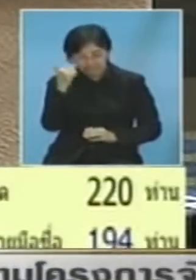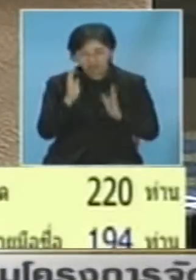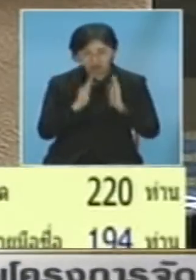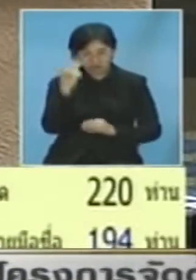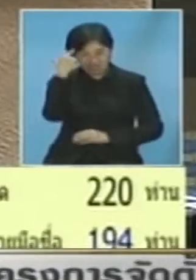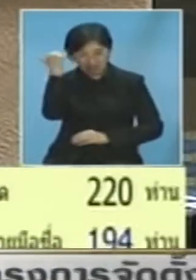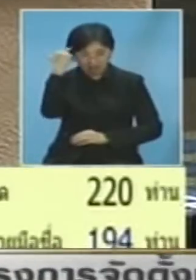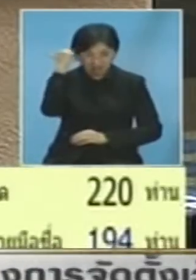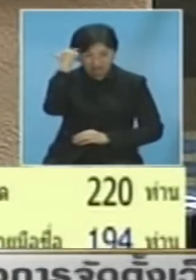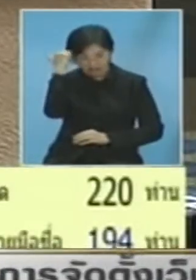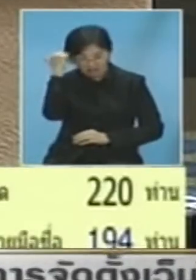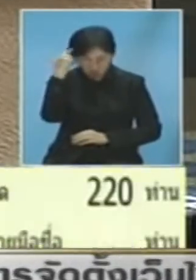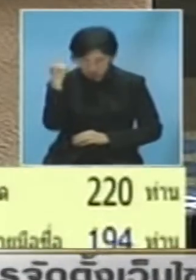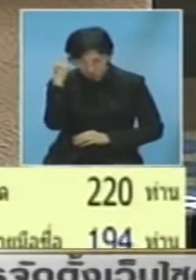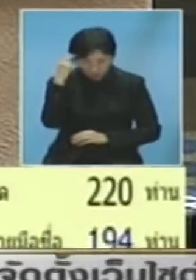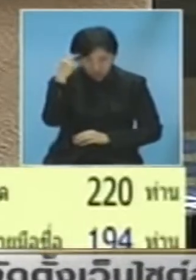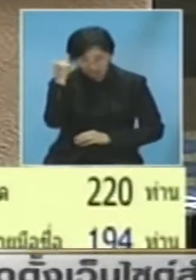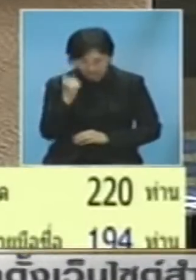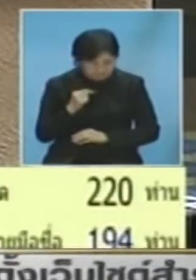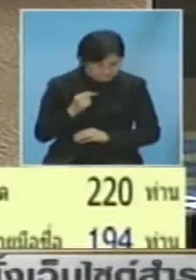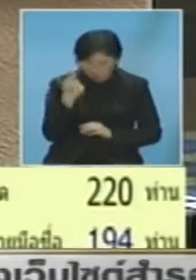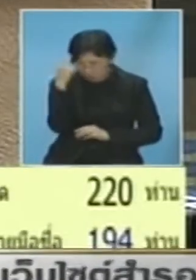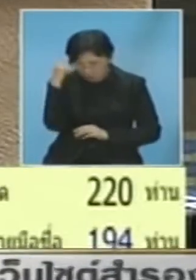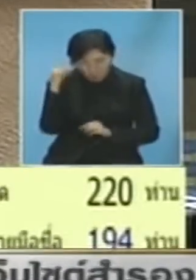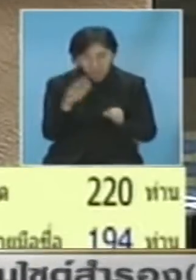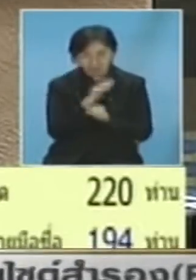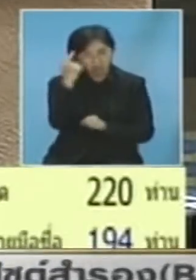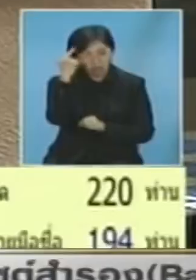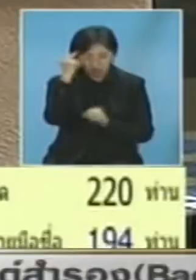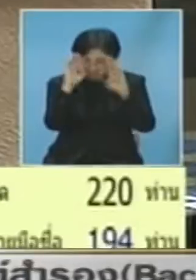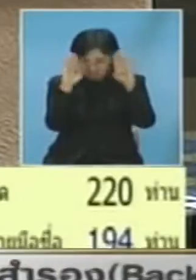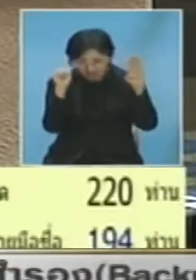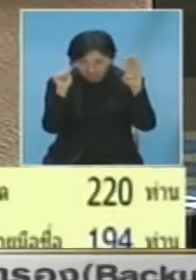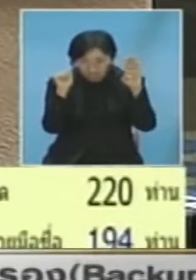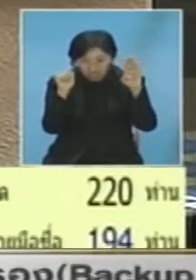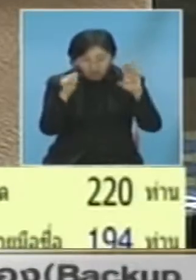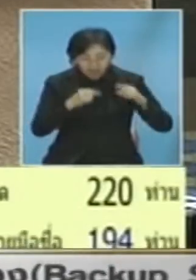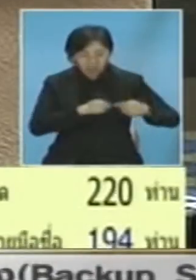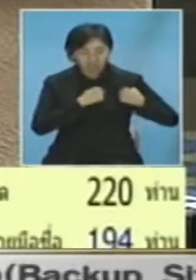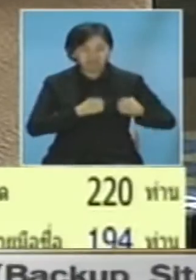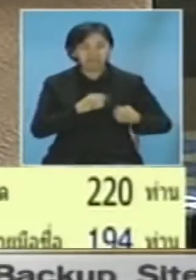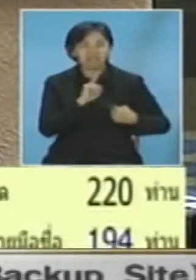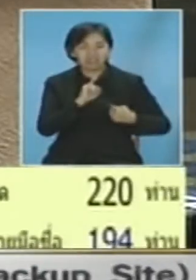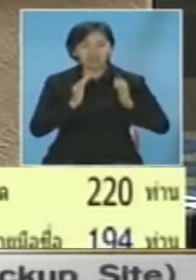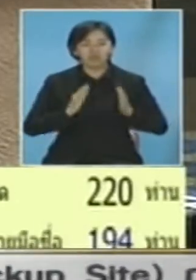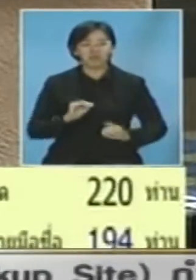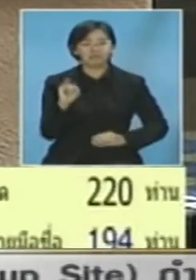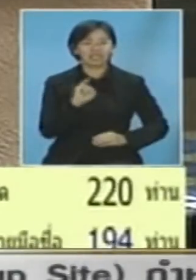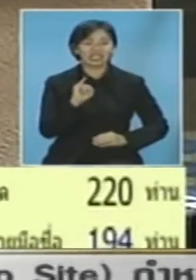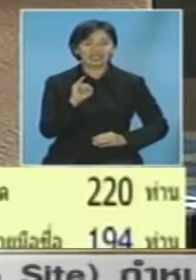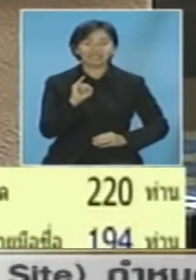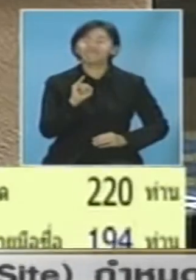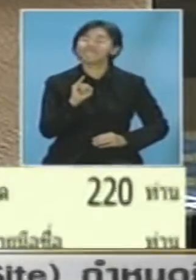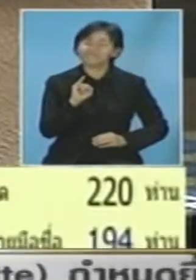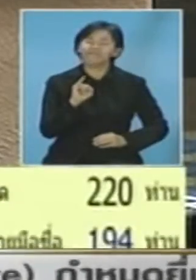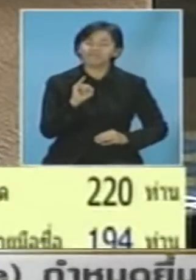ฉลาดมีความรอบรู้แต่ขาดคุณธรรมจริยธรรมนั่นย่อม